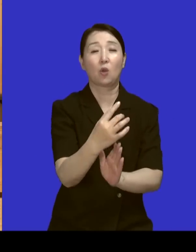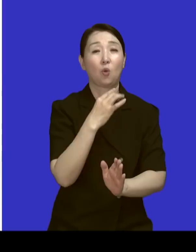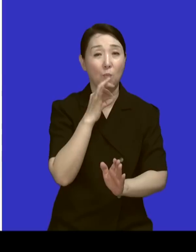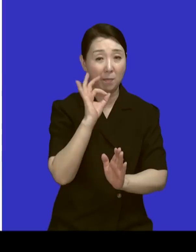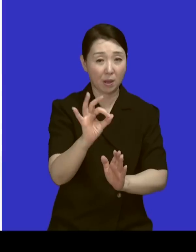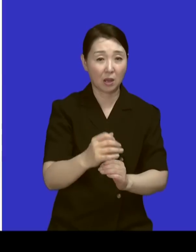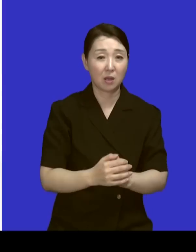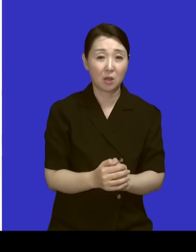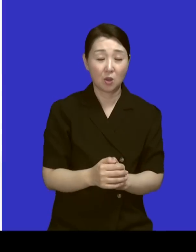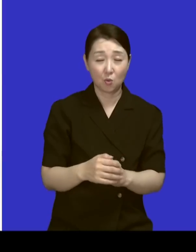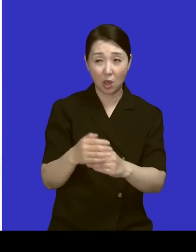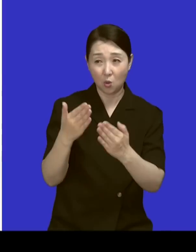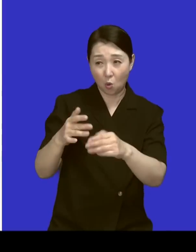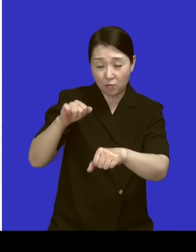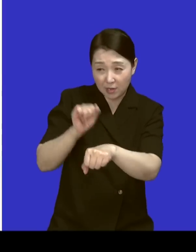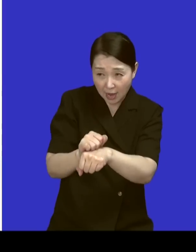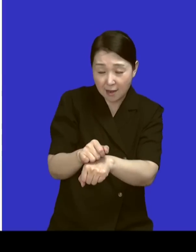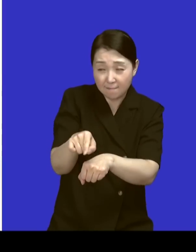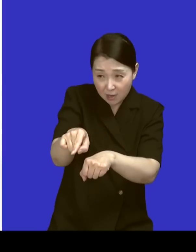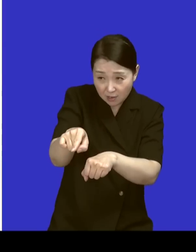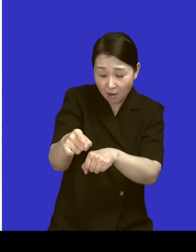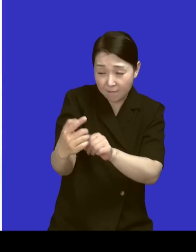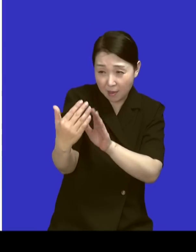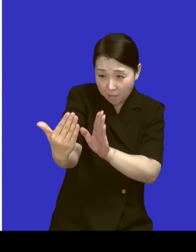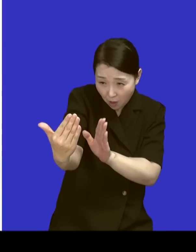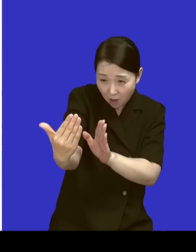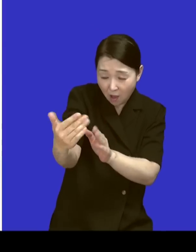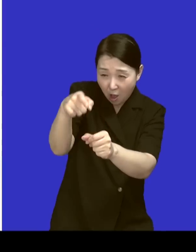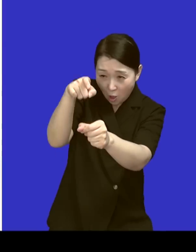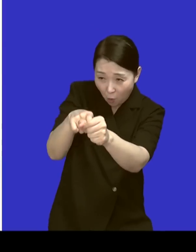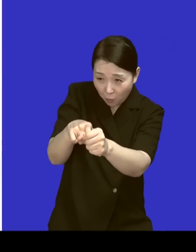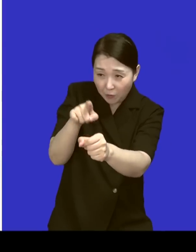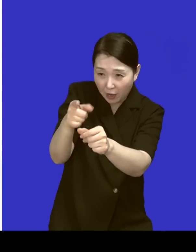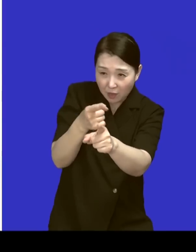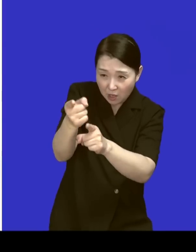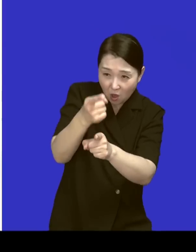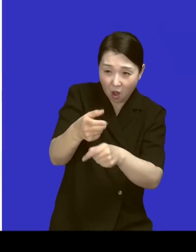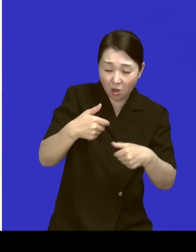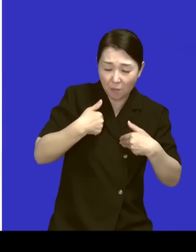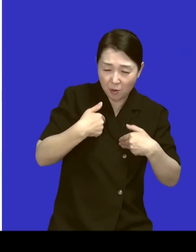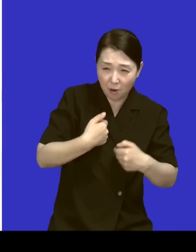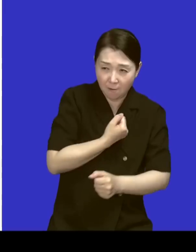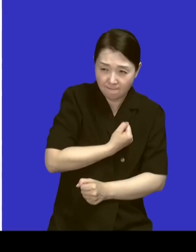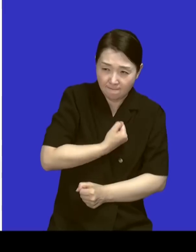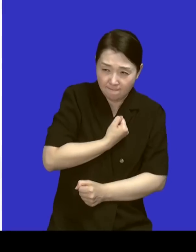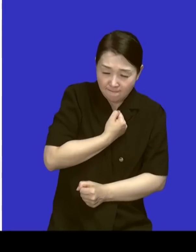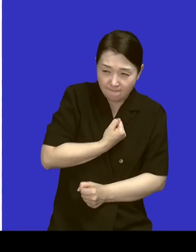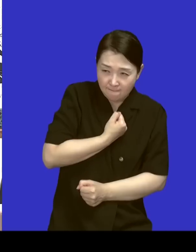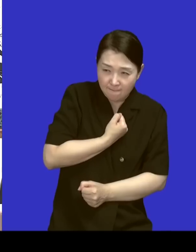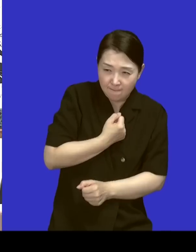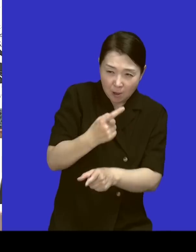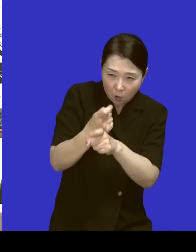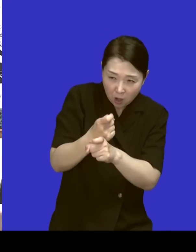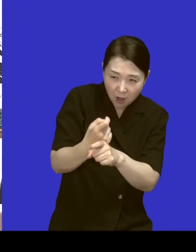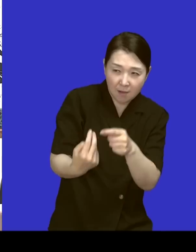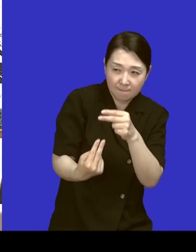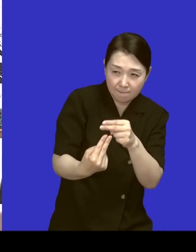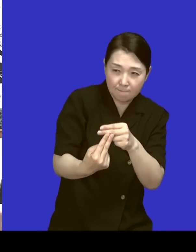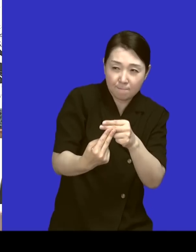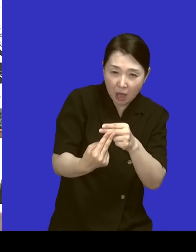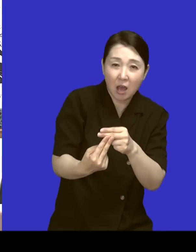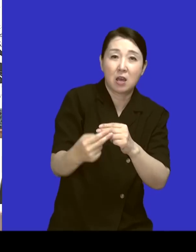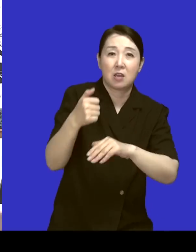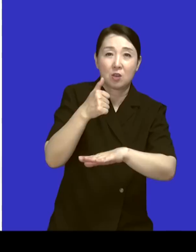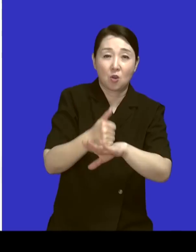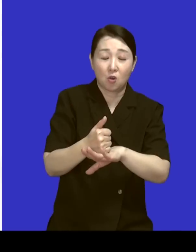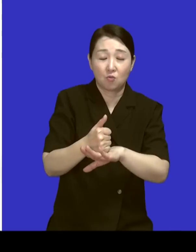아이를 목표로 지적해가지고 네. 쟤를 내가 이겨야겠다 이겨야겠다. 하면서 분노와 증오심을 일부러 키웠던 거죠. 예. 그렇게 해서 이